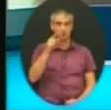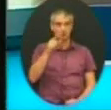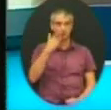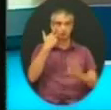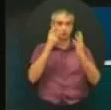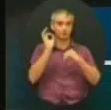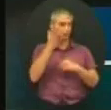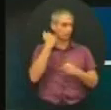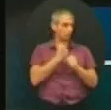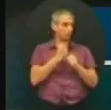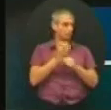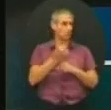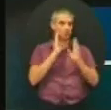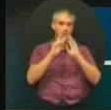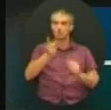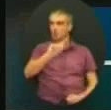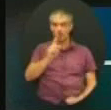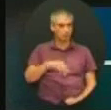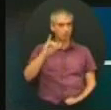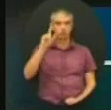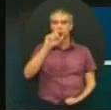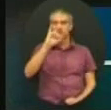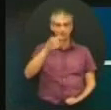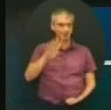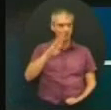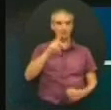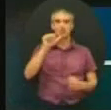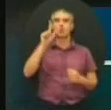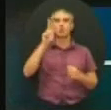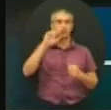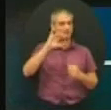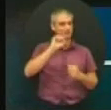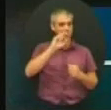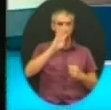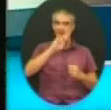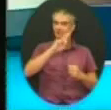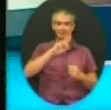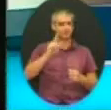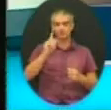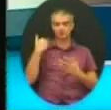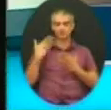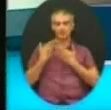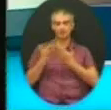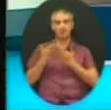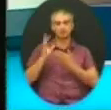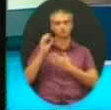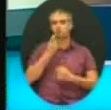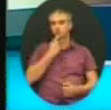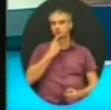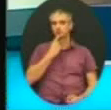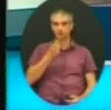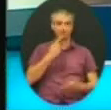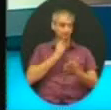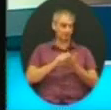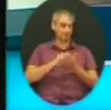ש-70% אחוז... הם היו משרות אמון. מי לא, זה לא, היה? לא, לא, לא, יוסי לא, ביילין, לא, לא, אורי לא. סביר, אלא בלייזרים. לא, לא, הבלייזרים היו לפקידים. העוזרים, העוזרים של שמעון פרס.